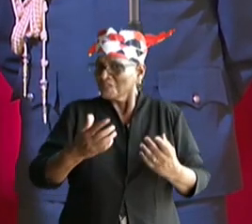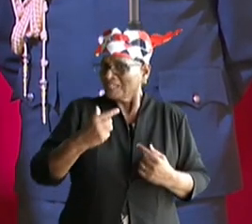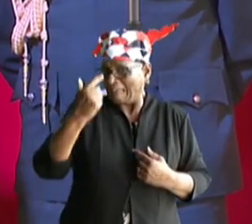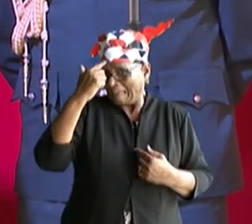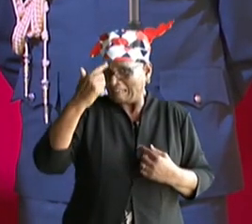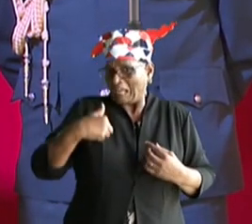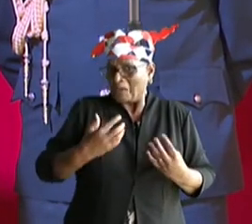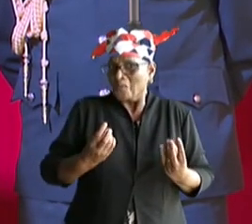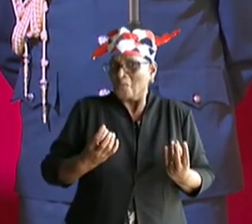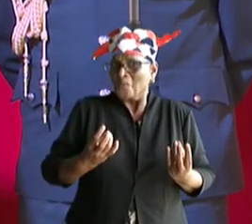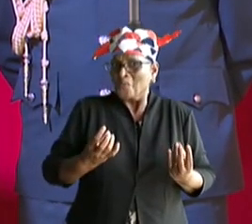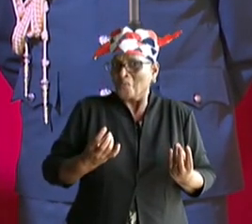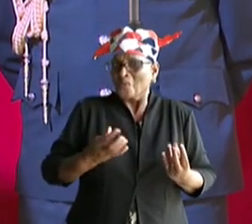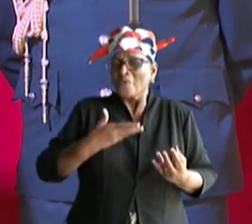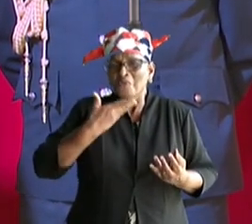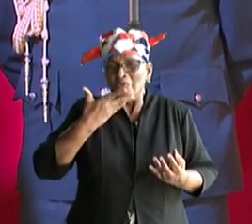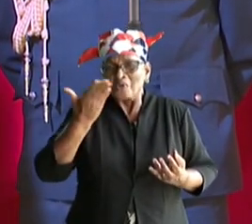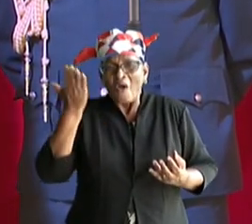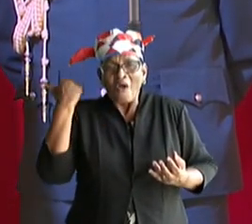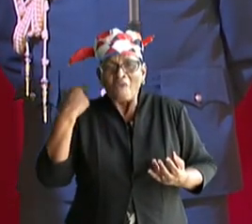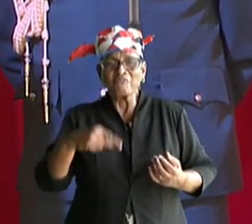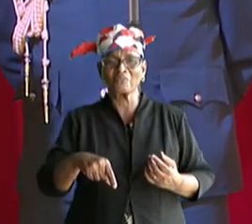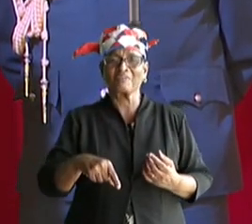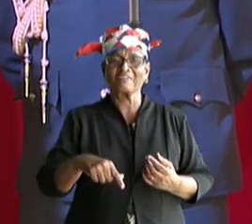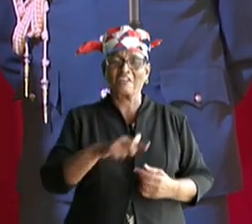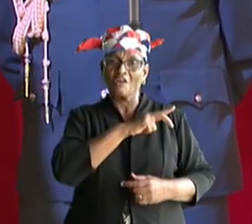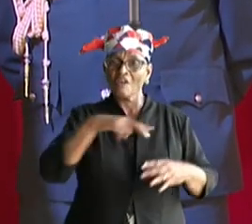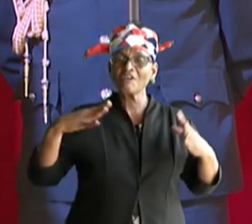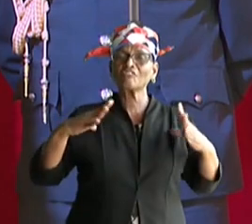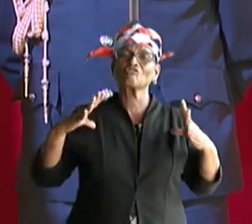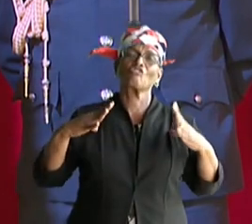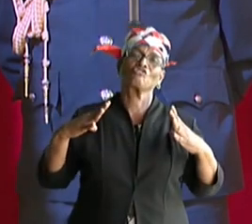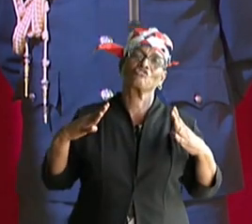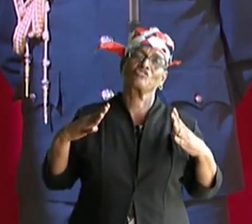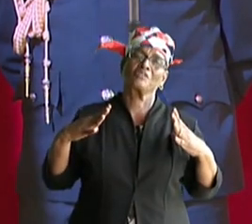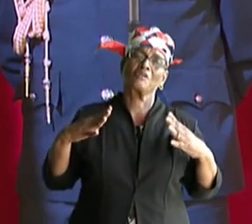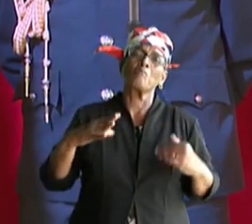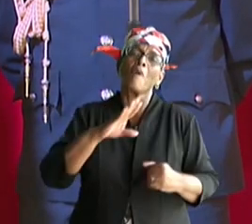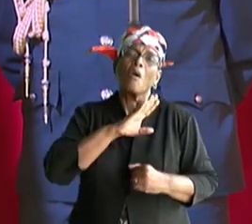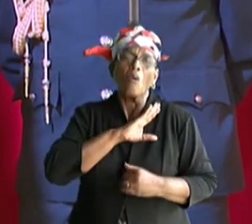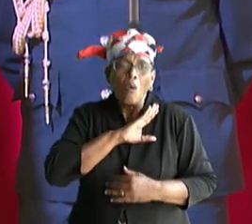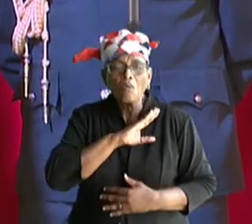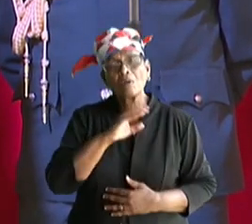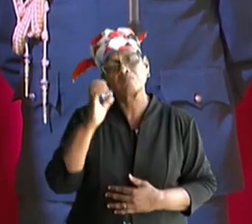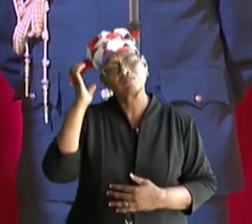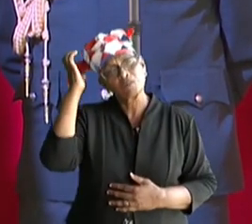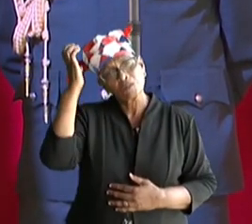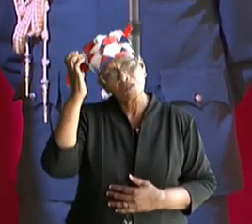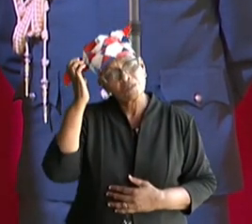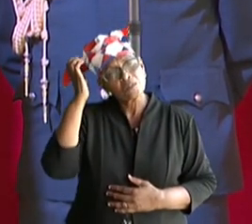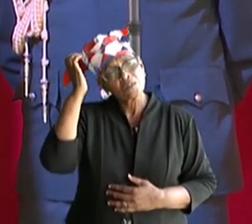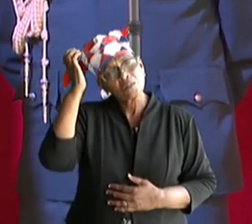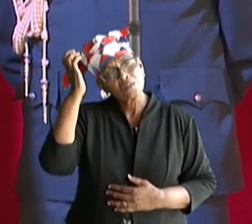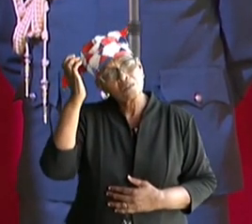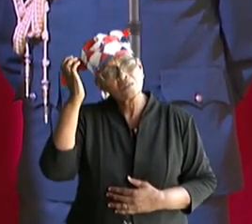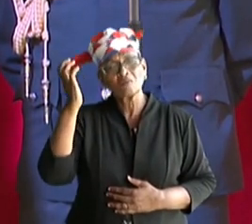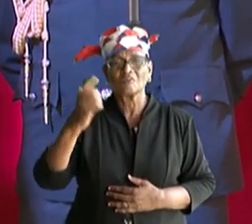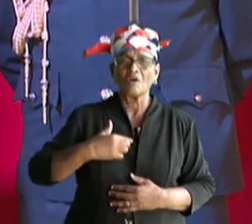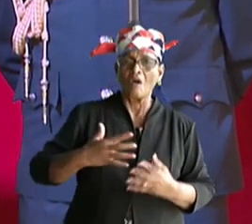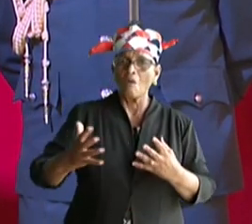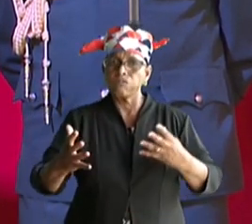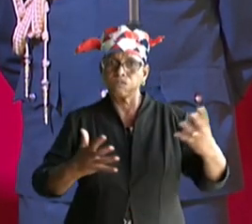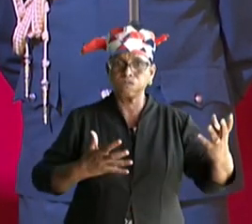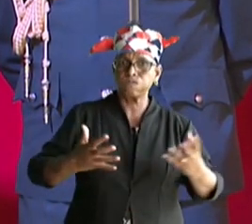verlopen? We waren trots, maar ook bezorgd. We hadden een woelige